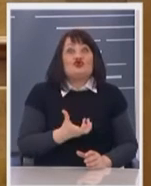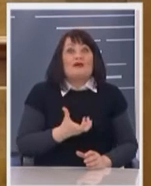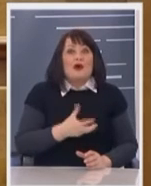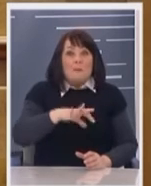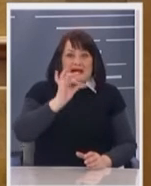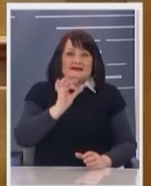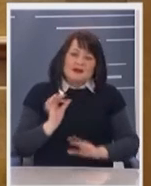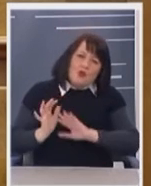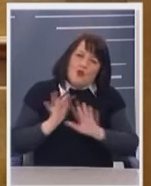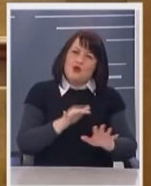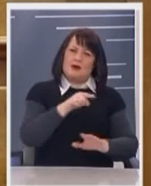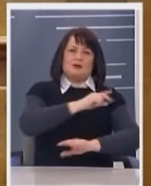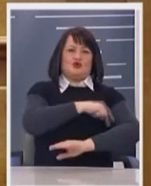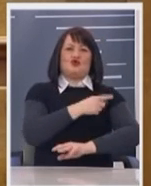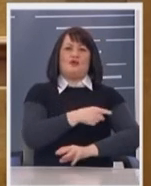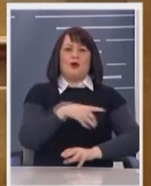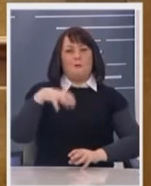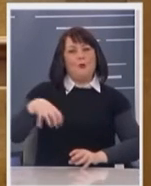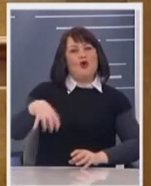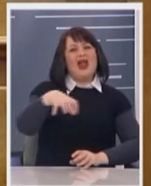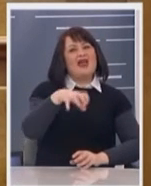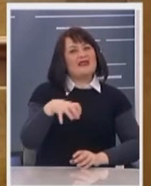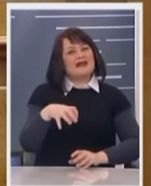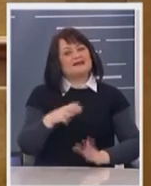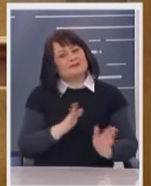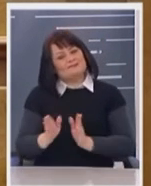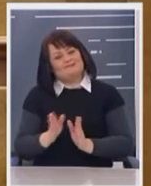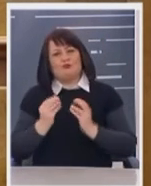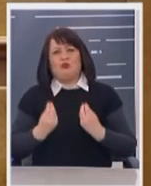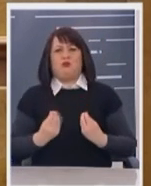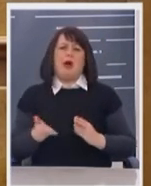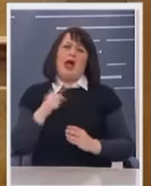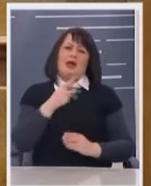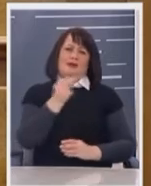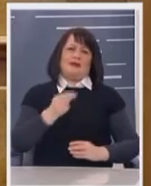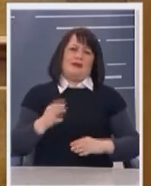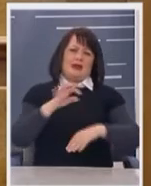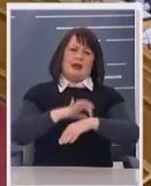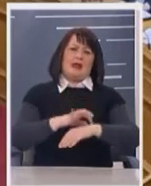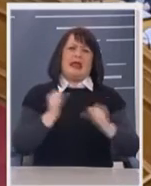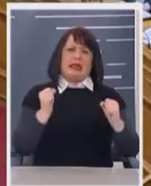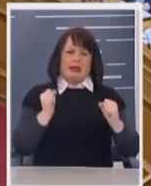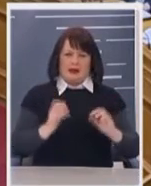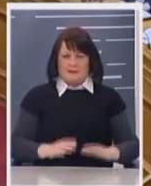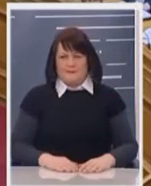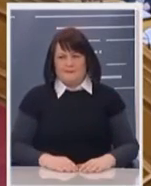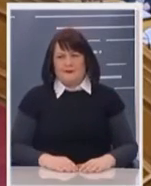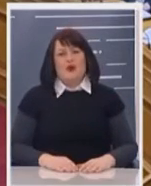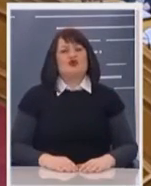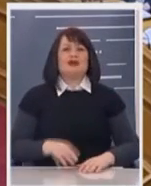περιστατικά και να είναι ακόμη πιο αποτελεσματική η θεραπεία και η